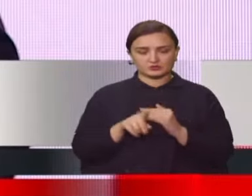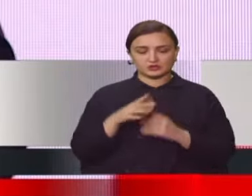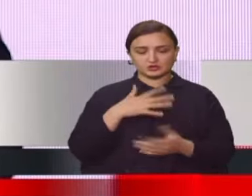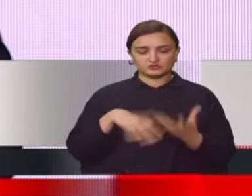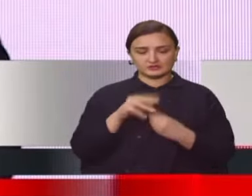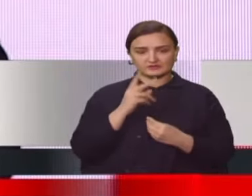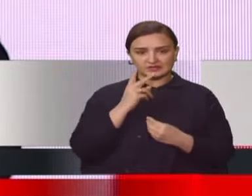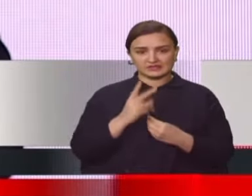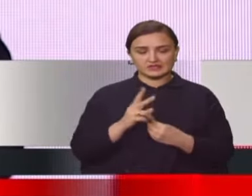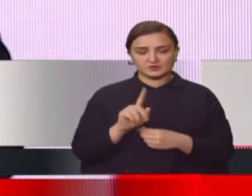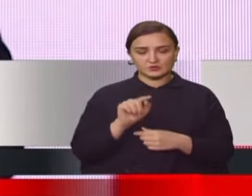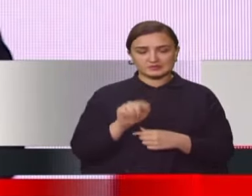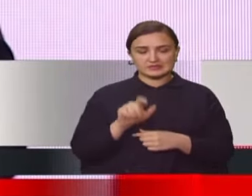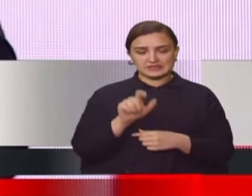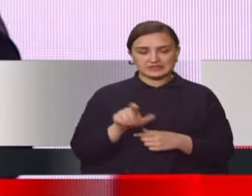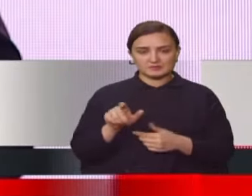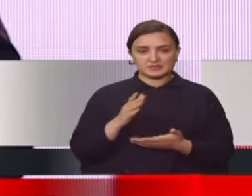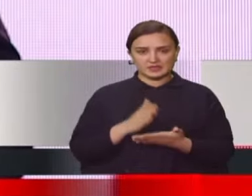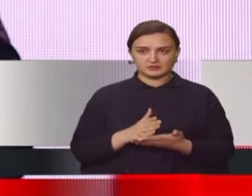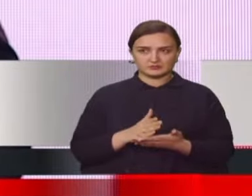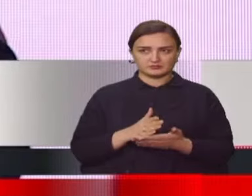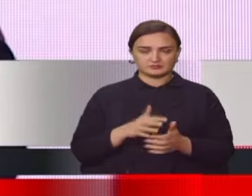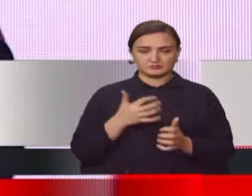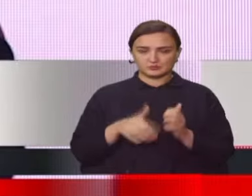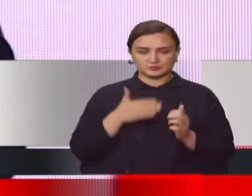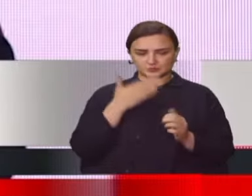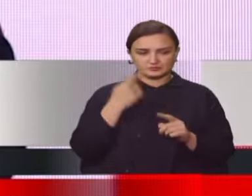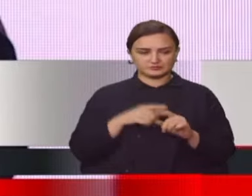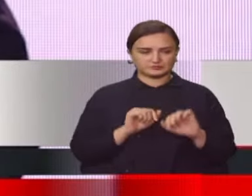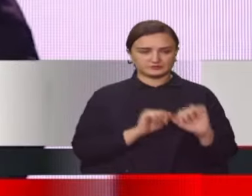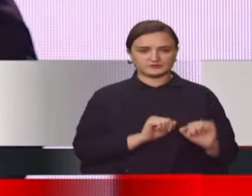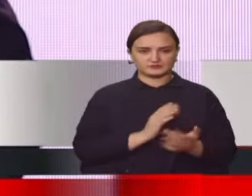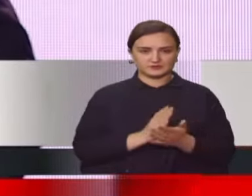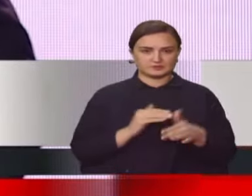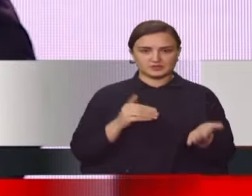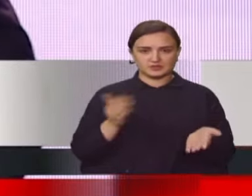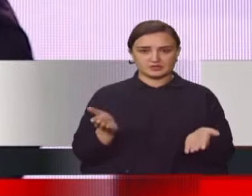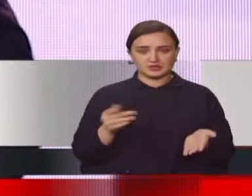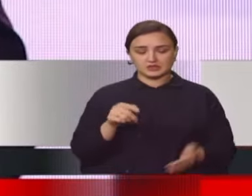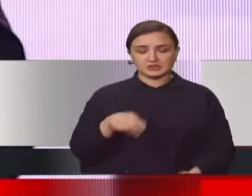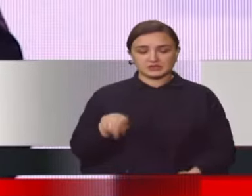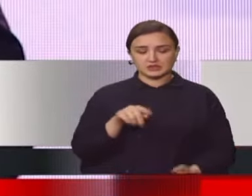ჩვენ ხედავთ, რომ ეს ადამიანები არიან მიკერძოებული, ისინი მხარეს წარმოადგენენ და